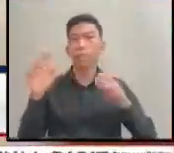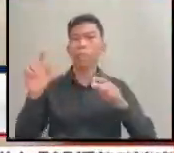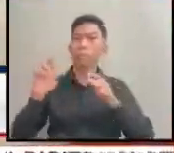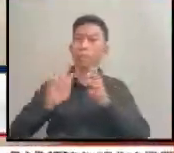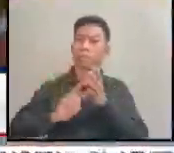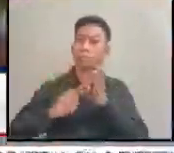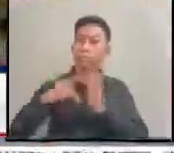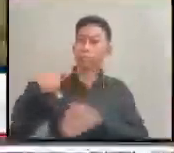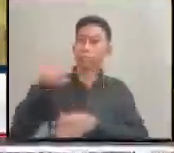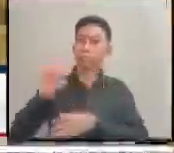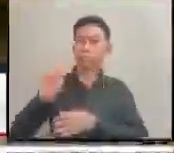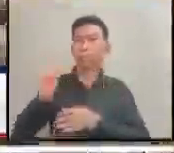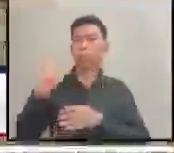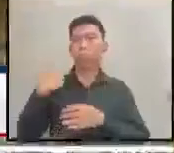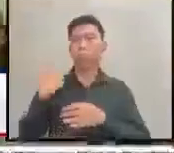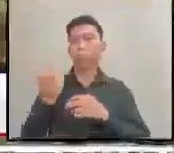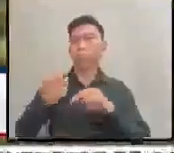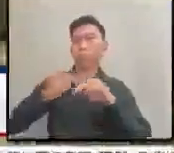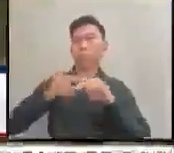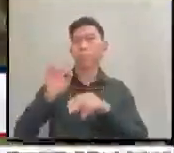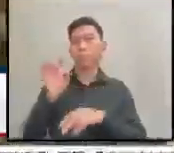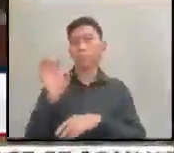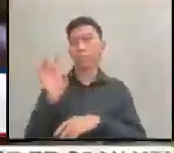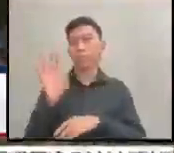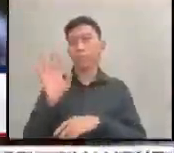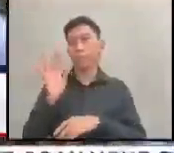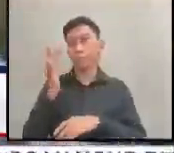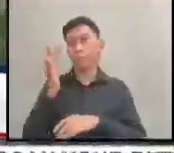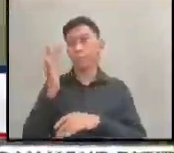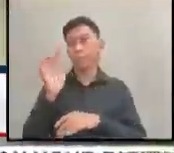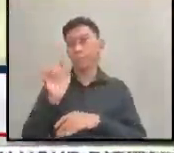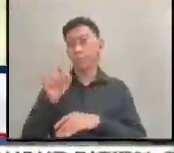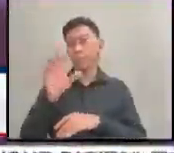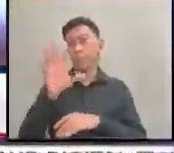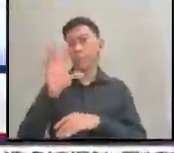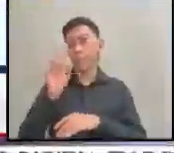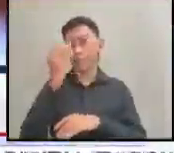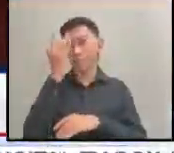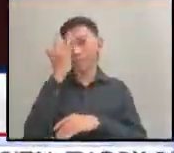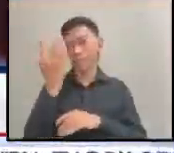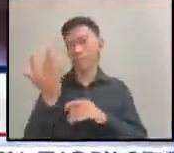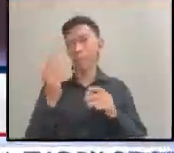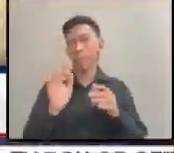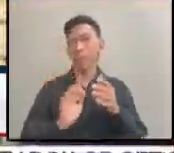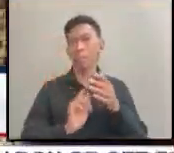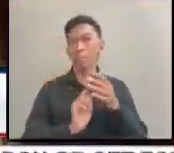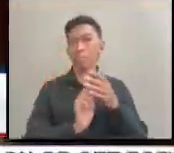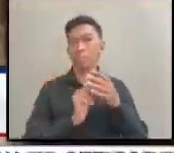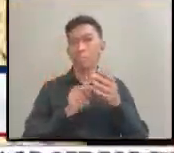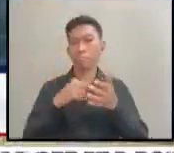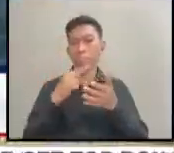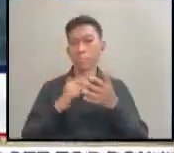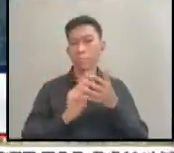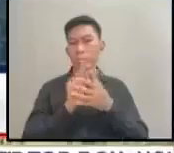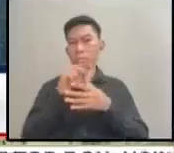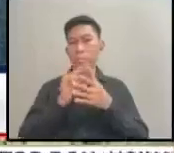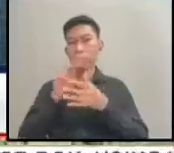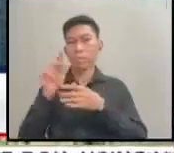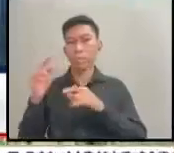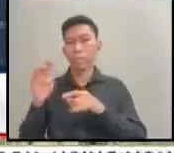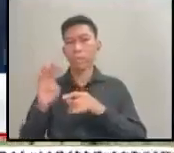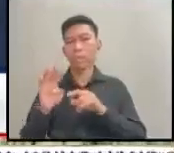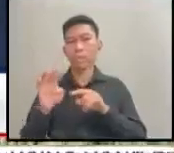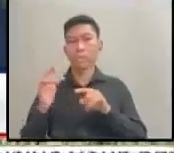pesos at 57 centavos ang bawat kilo ng palay mula sa dating 17 at 43 centavos kada kilo